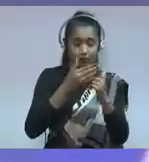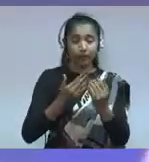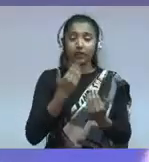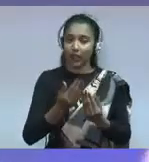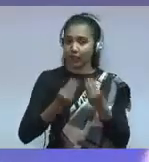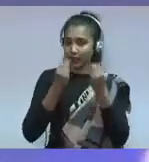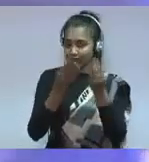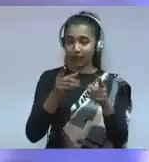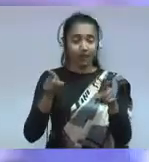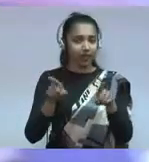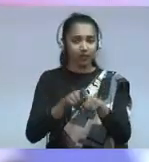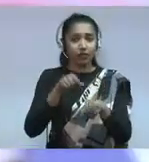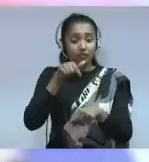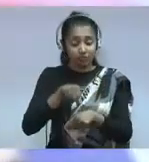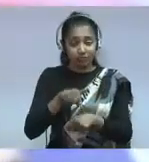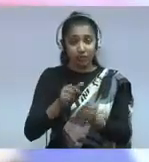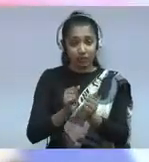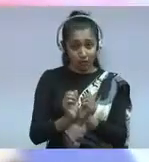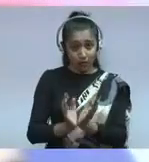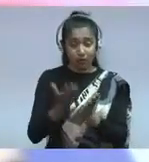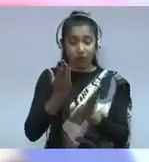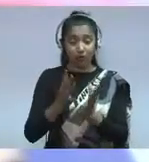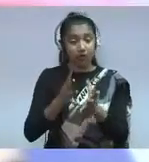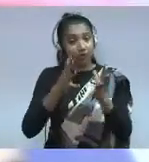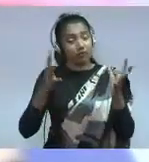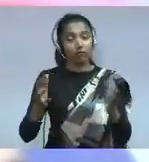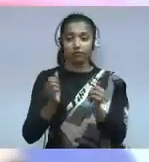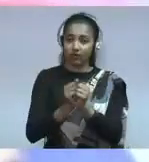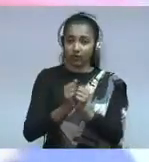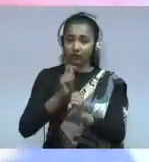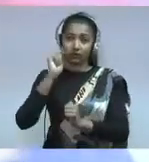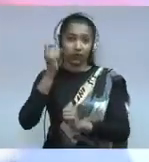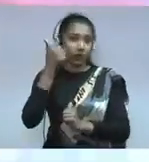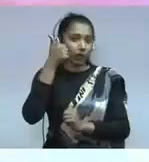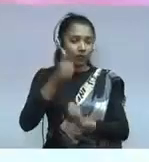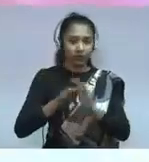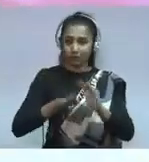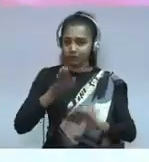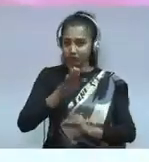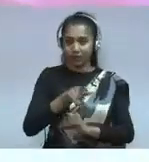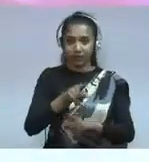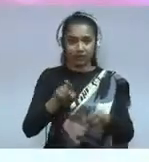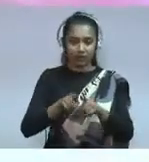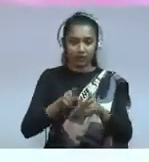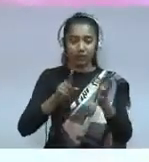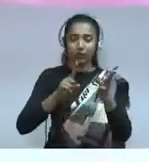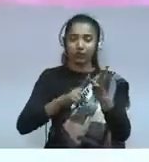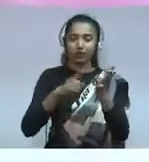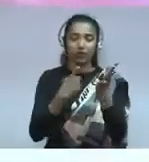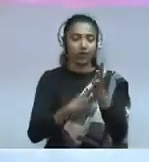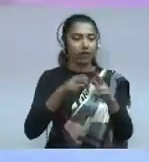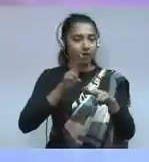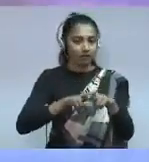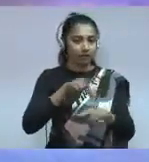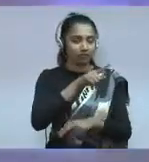පියවර යෝධ පියවරක්, ජයග්‍රහී පියවරක්. එක්සත් ජනරජ පෙරමුණට ජය